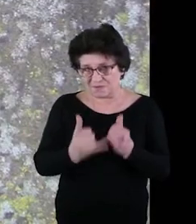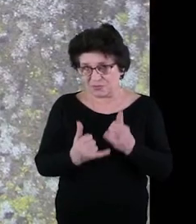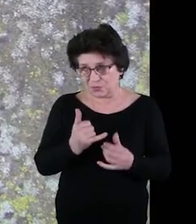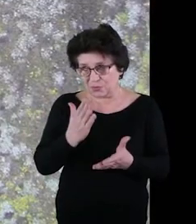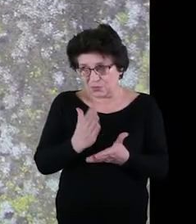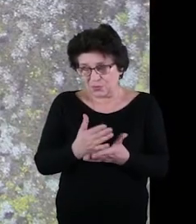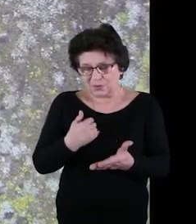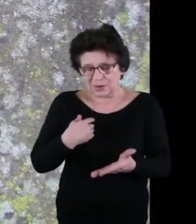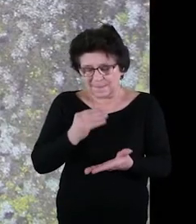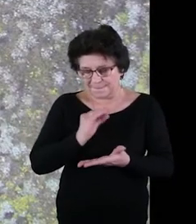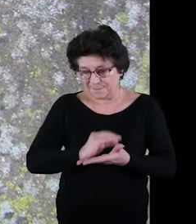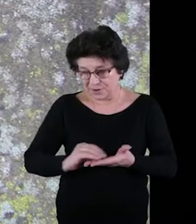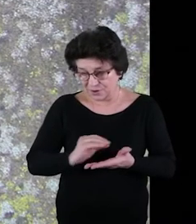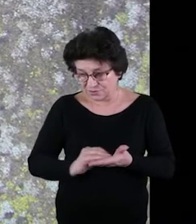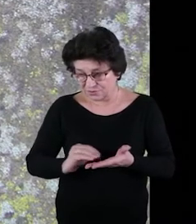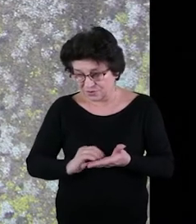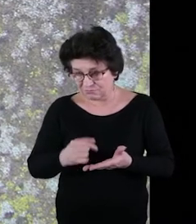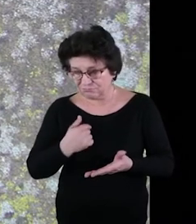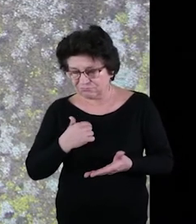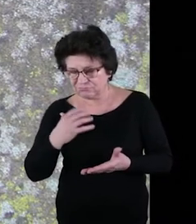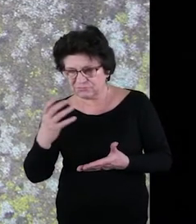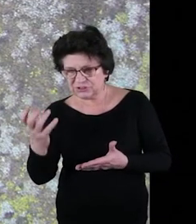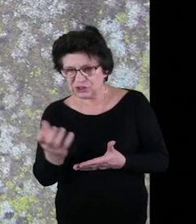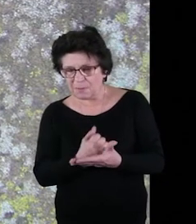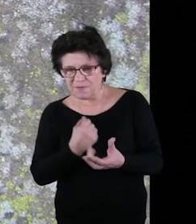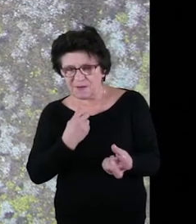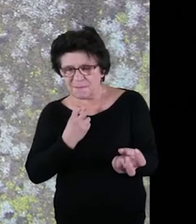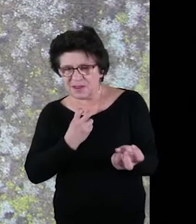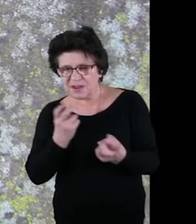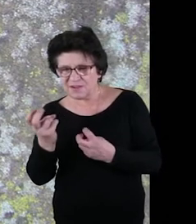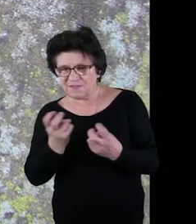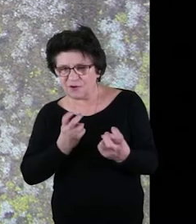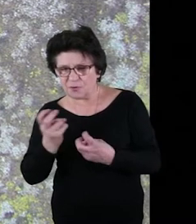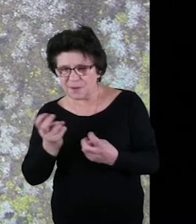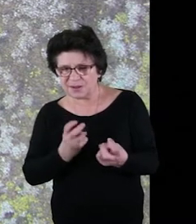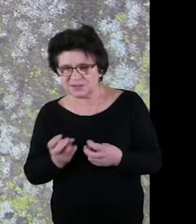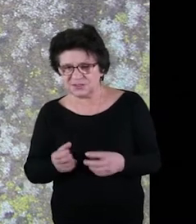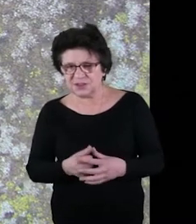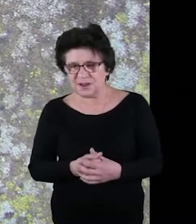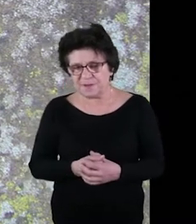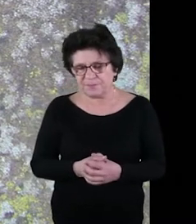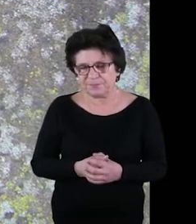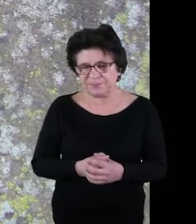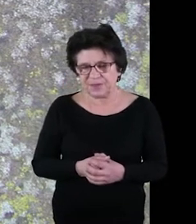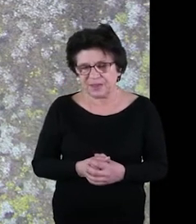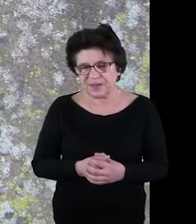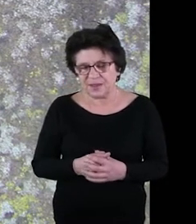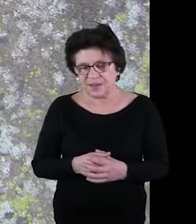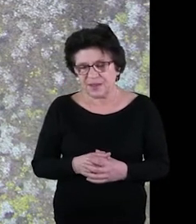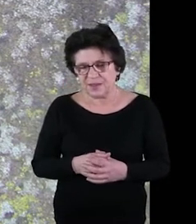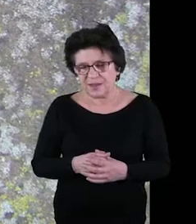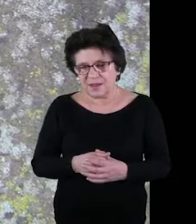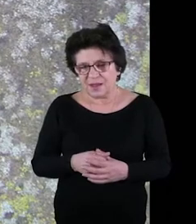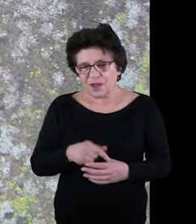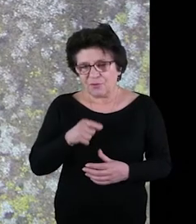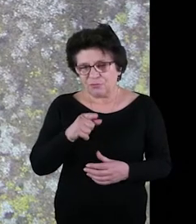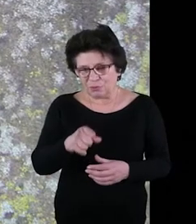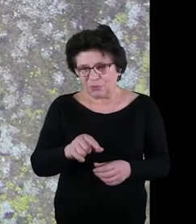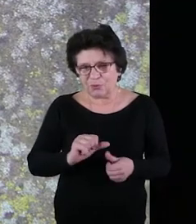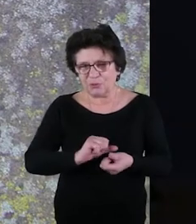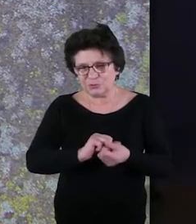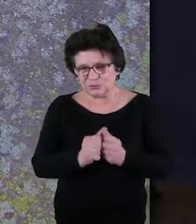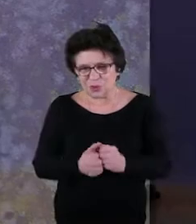a są one jakby też obarczone informacjami plotkami